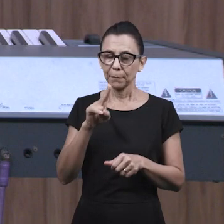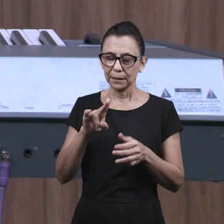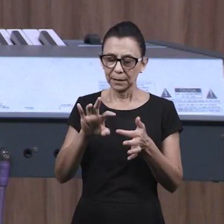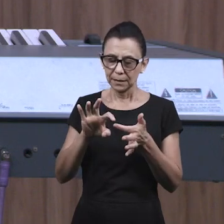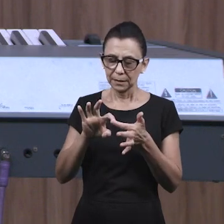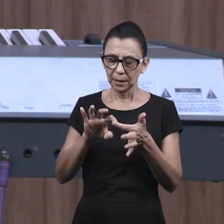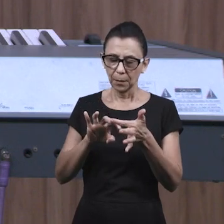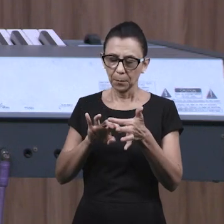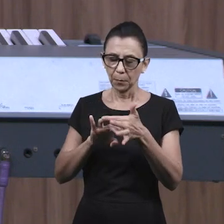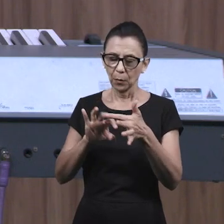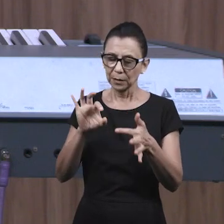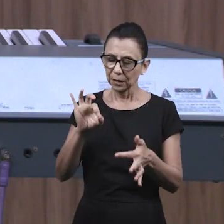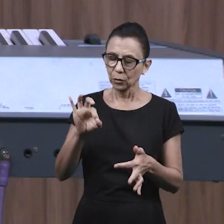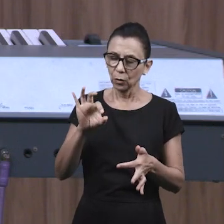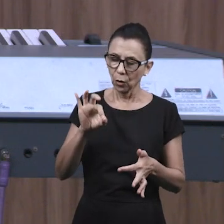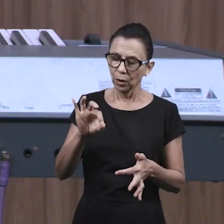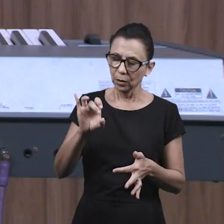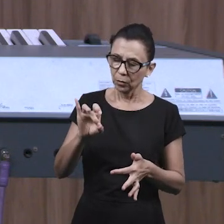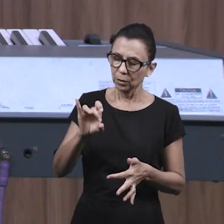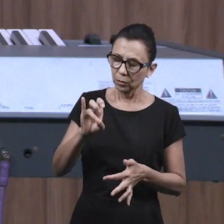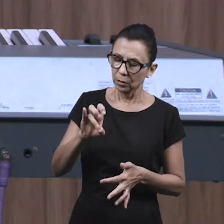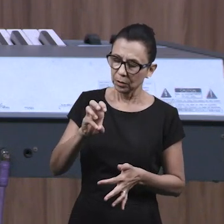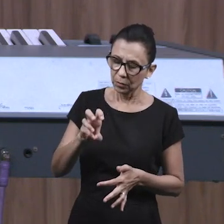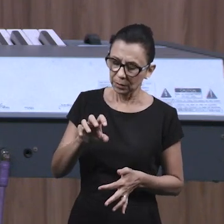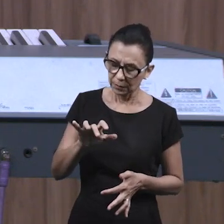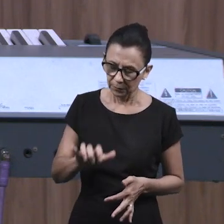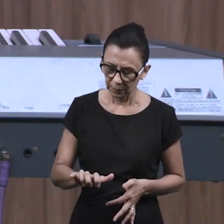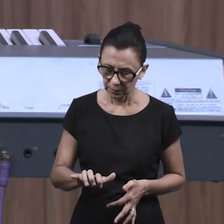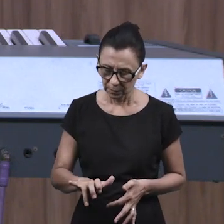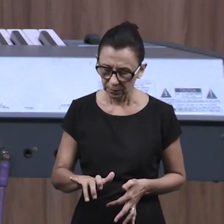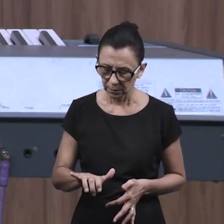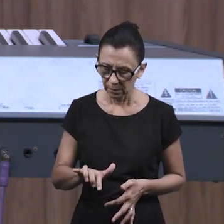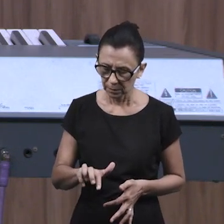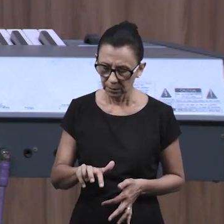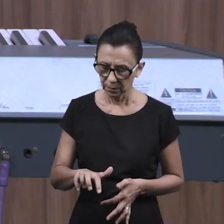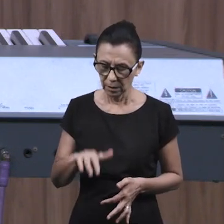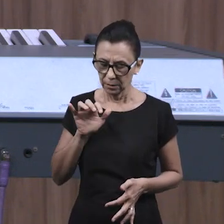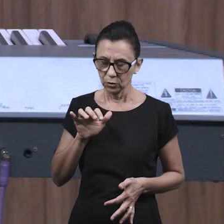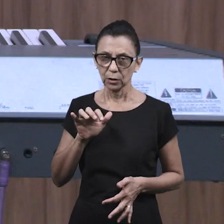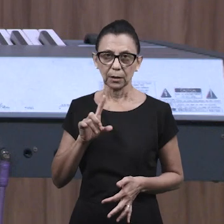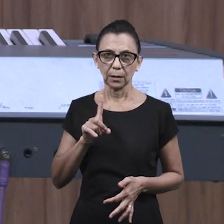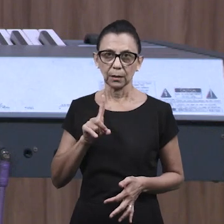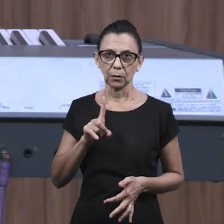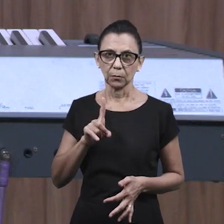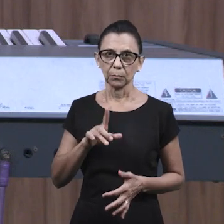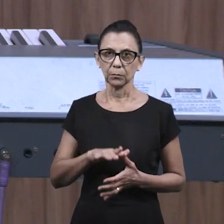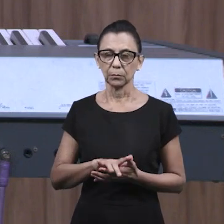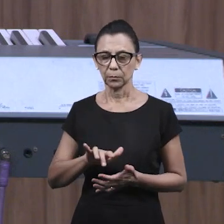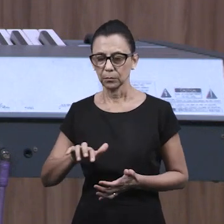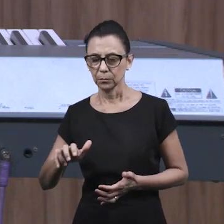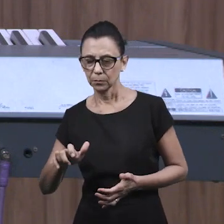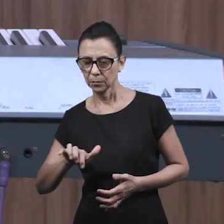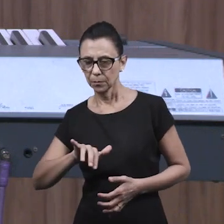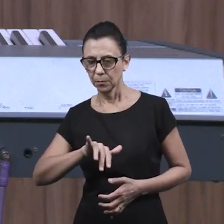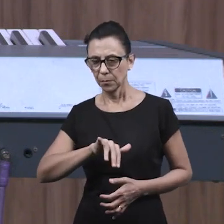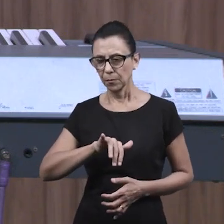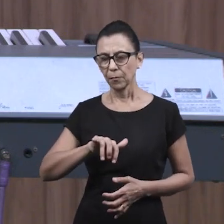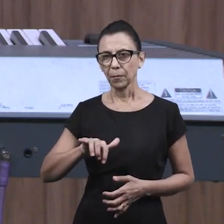aimant qui ne décroche pas de la touche. Il va d'un côté de l'autre et les pointes du